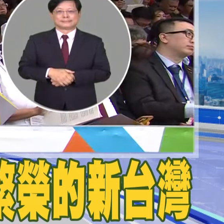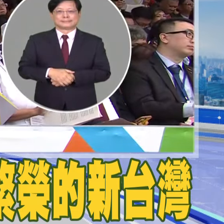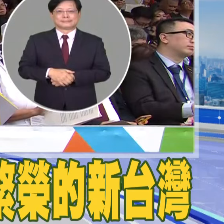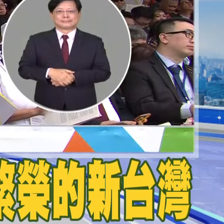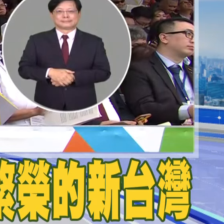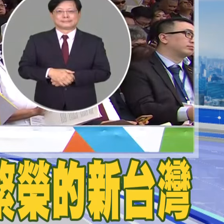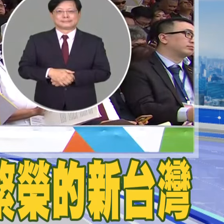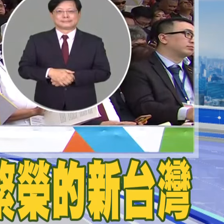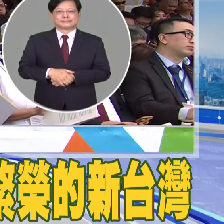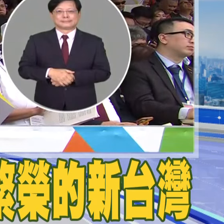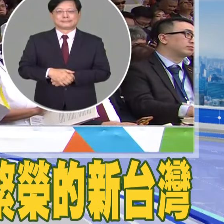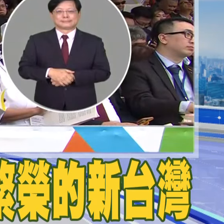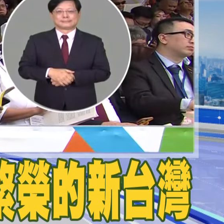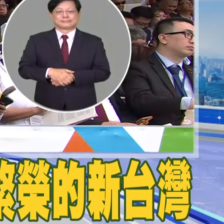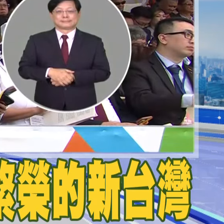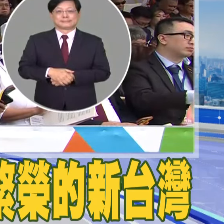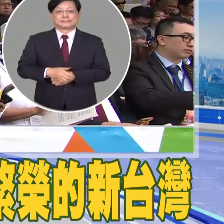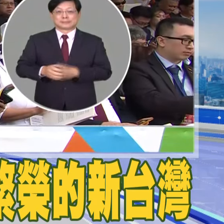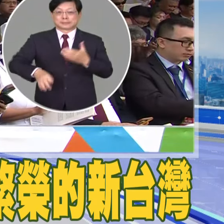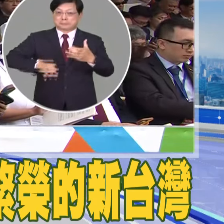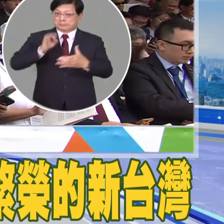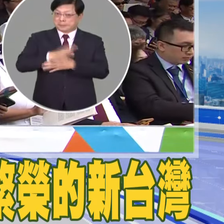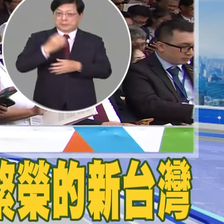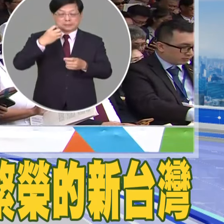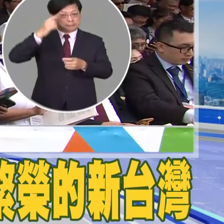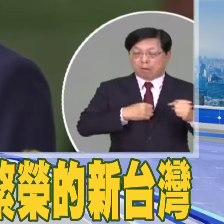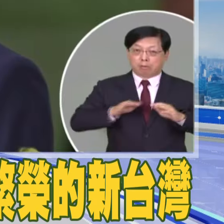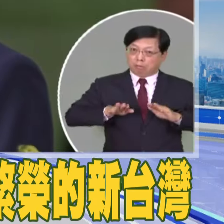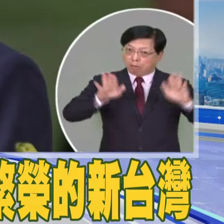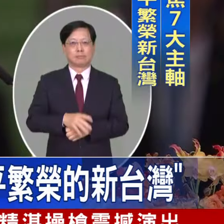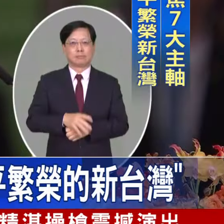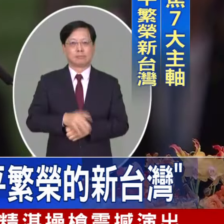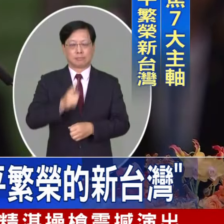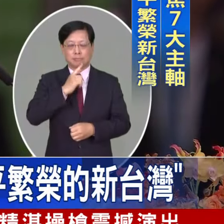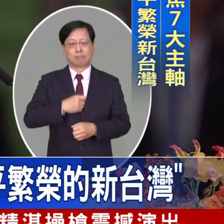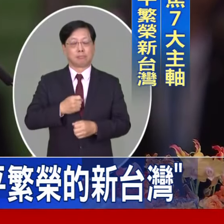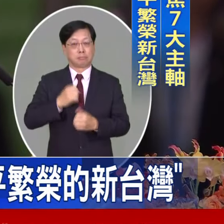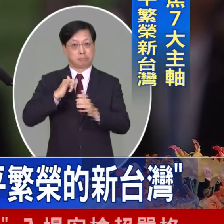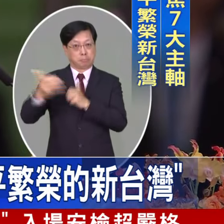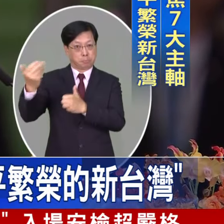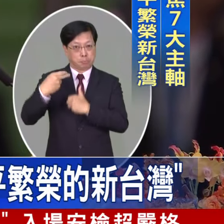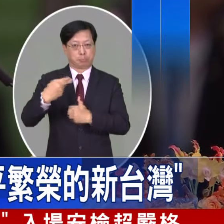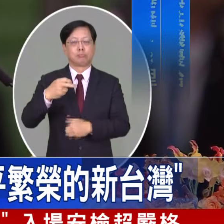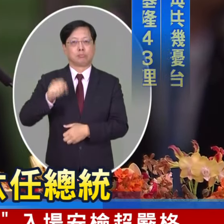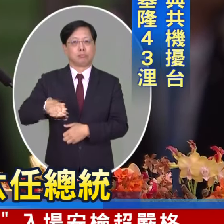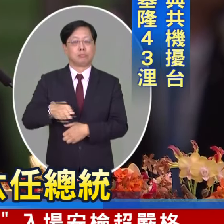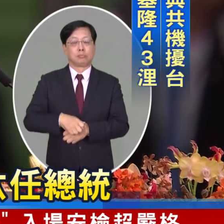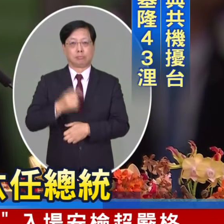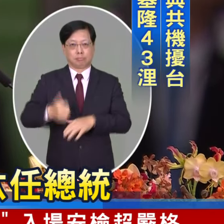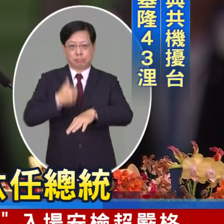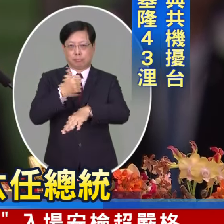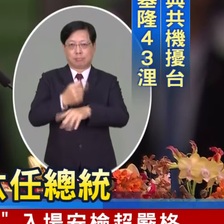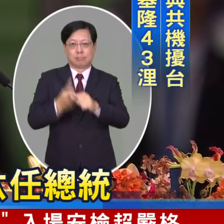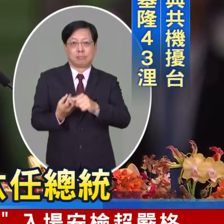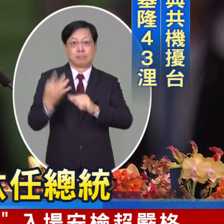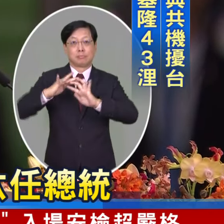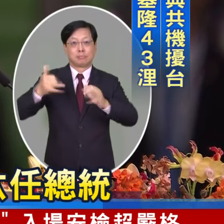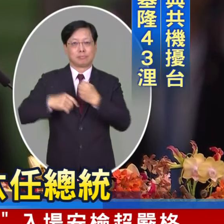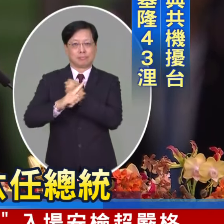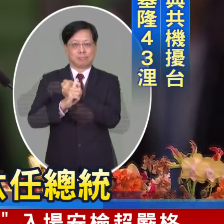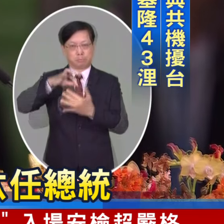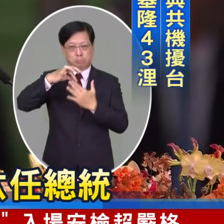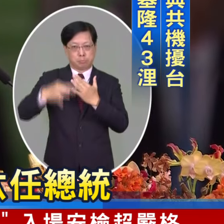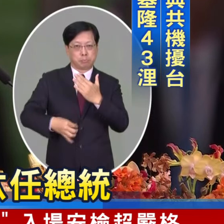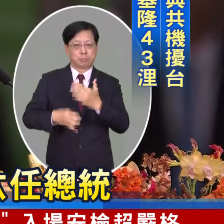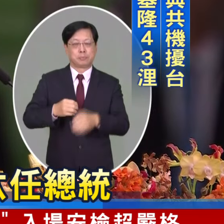吓，追求两岸和平共荣，也向对岸释出善意。 就职中华民国第16任